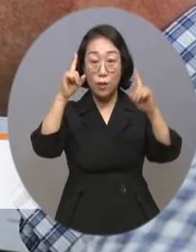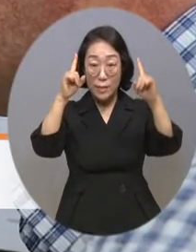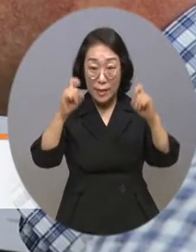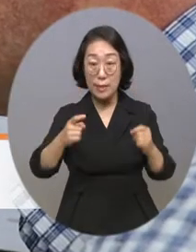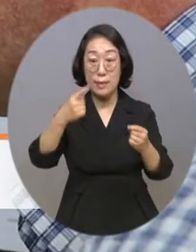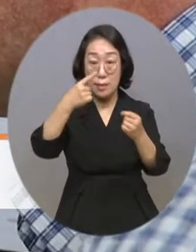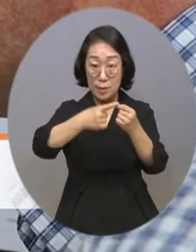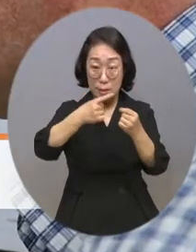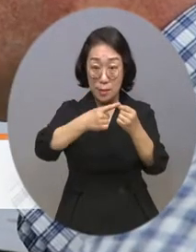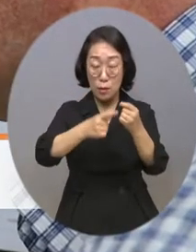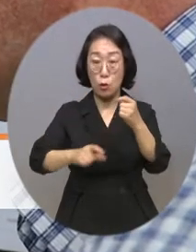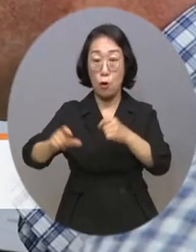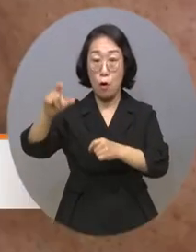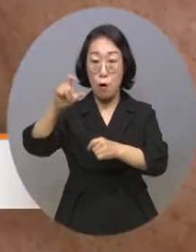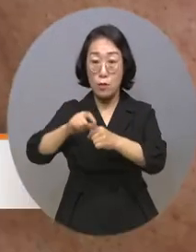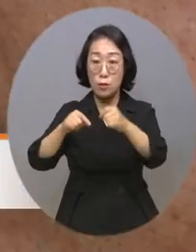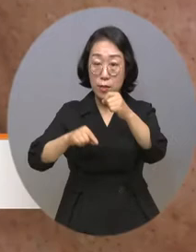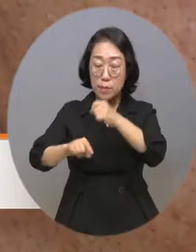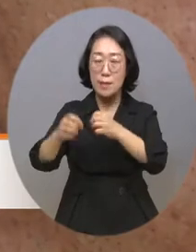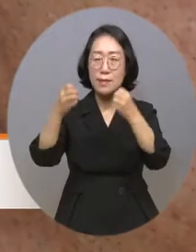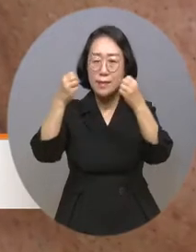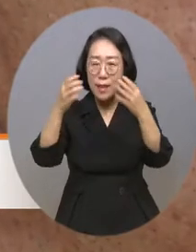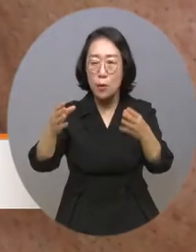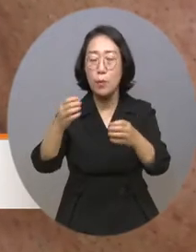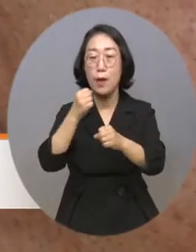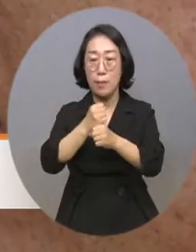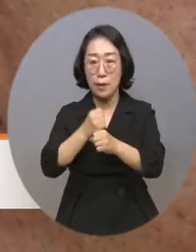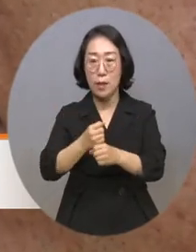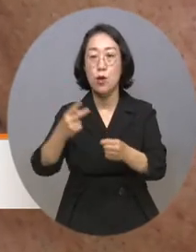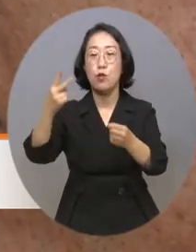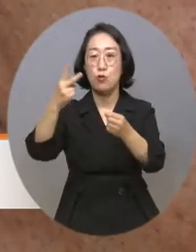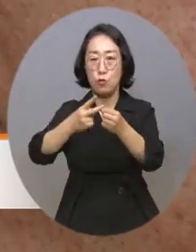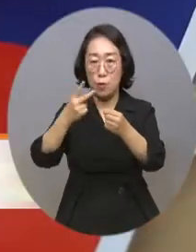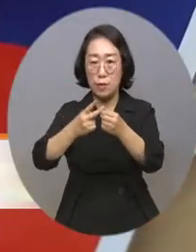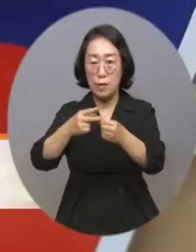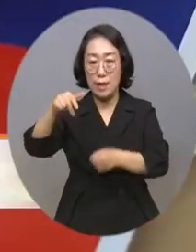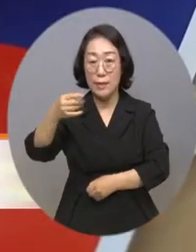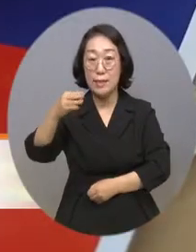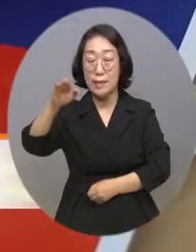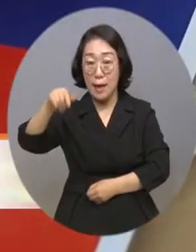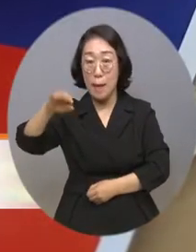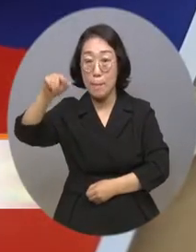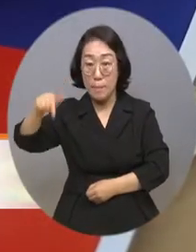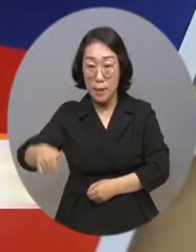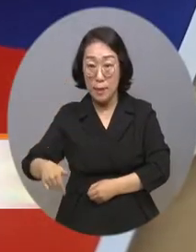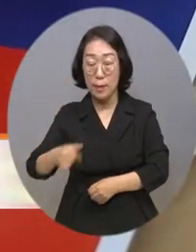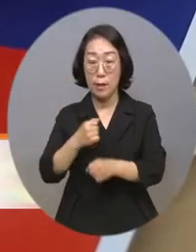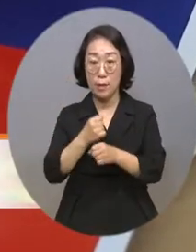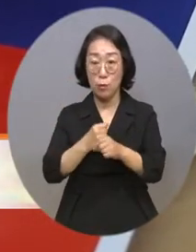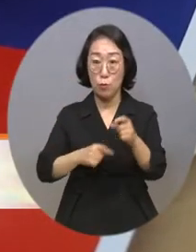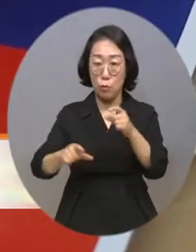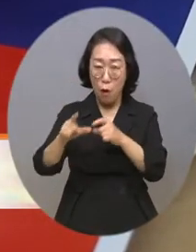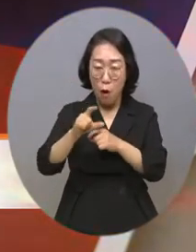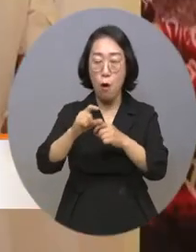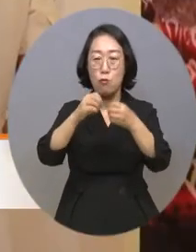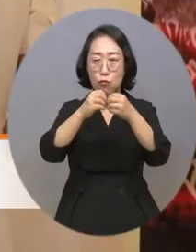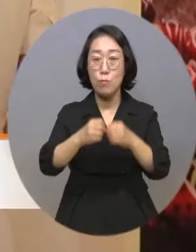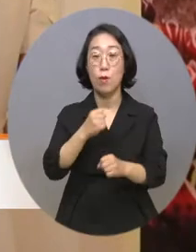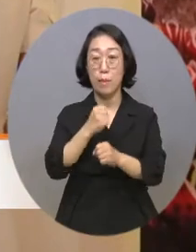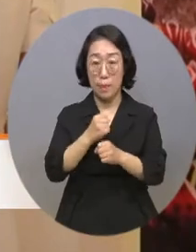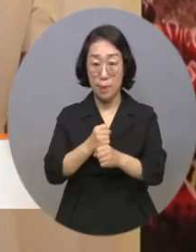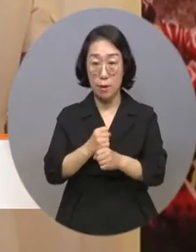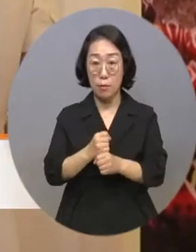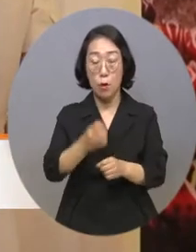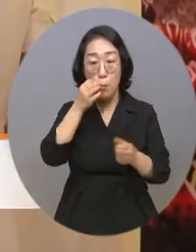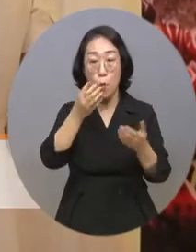원본 의 의미를 다르게 표현하기 위해 2차 그래픽 과정을 거쳐 재해석한 작품들을 선보이는 작업으로